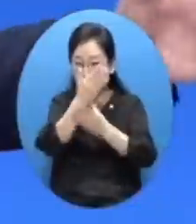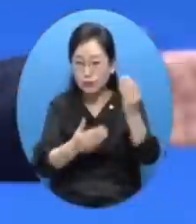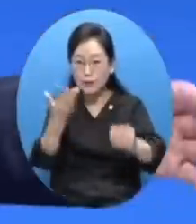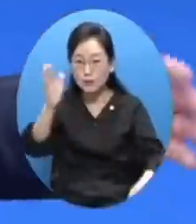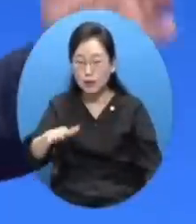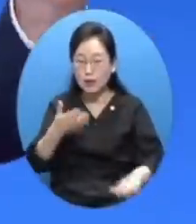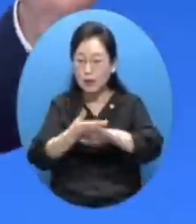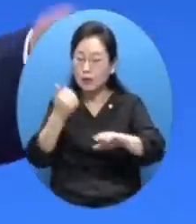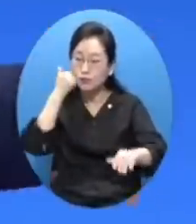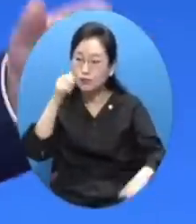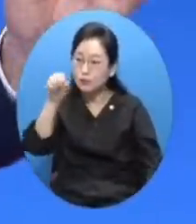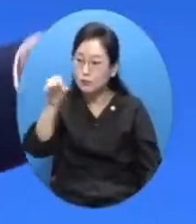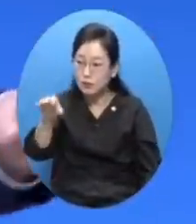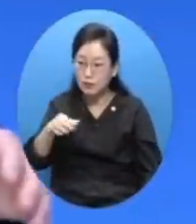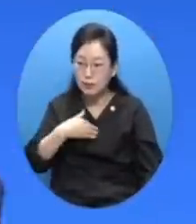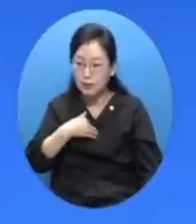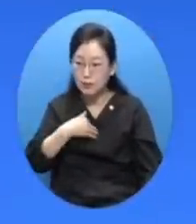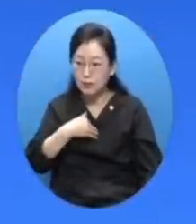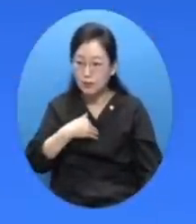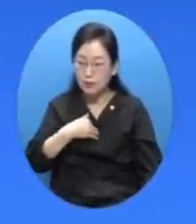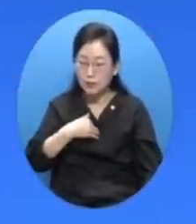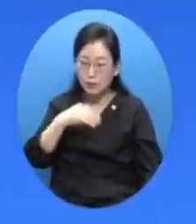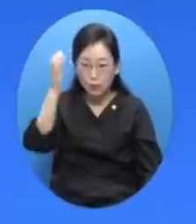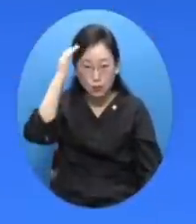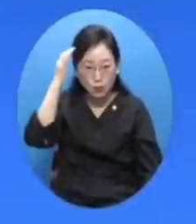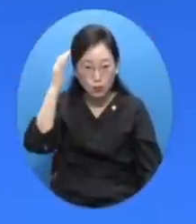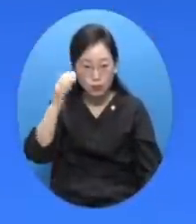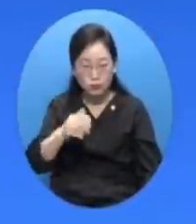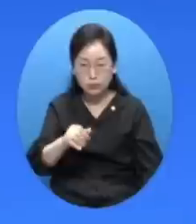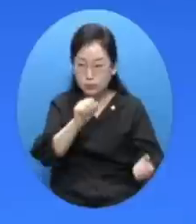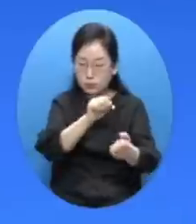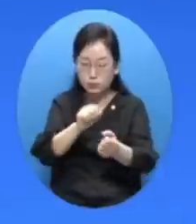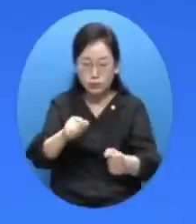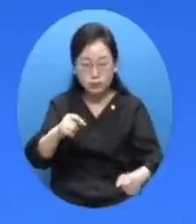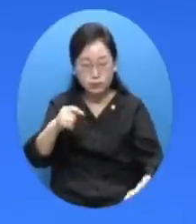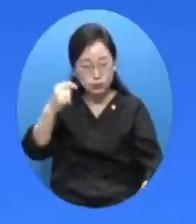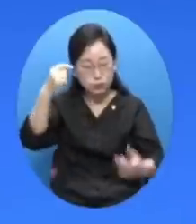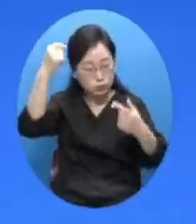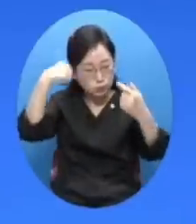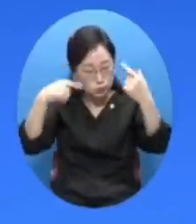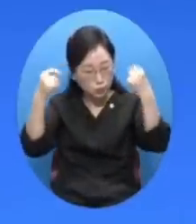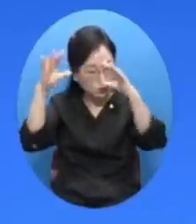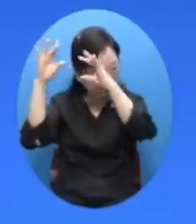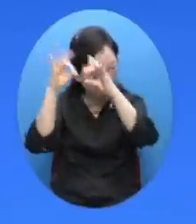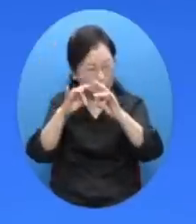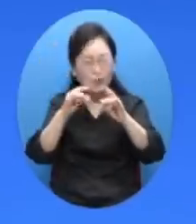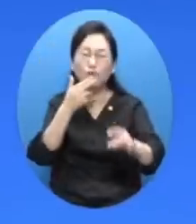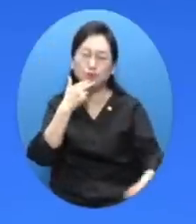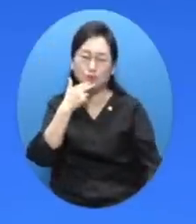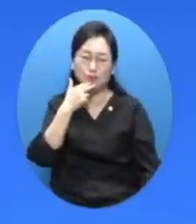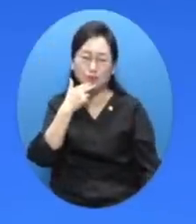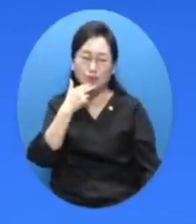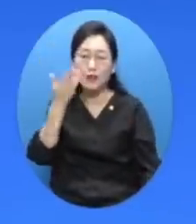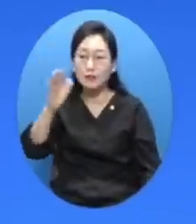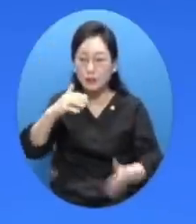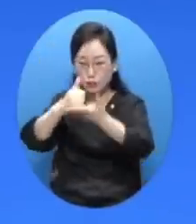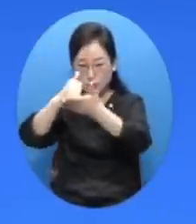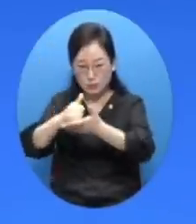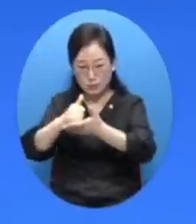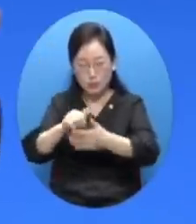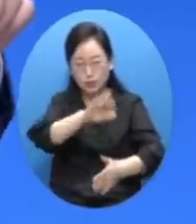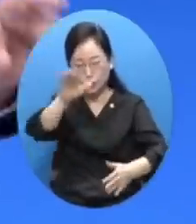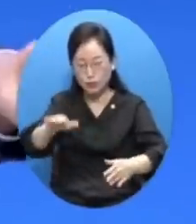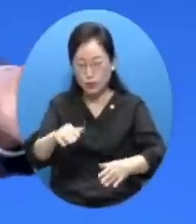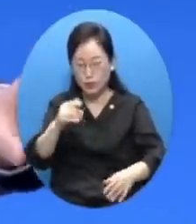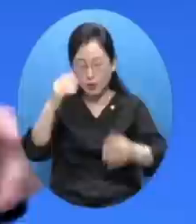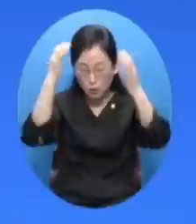옆에 사람에게 어떤 큰 고통이 다가와도 고통을 느끼지 못하는 것이 사람들입니다. 그러나 주님은 우리의 고통을 아십니다.